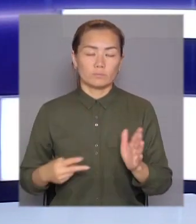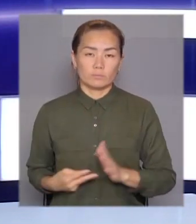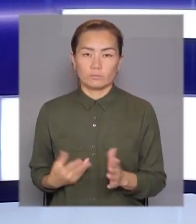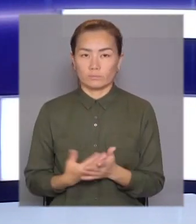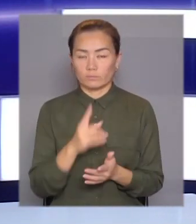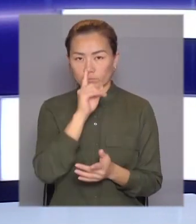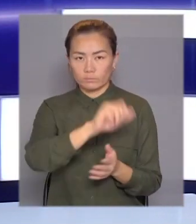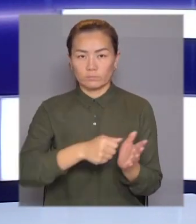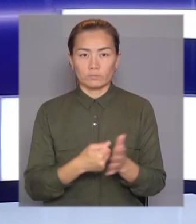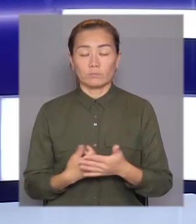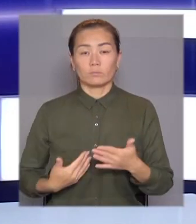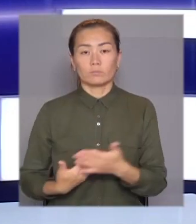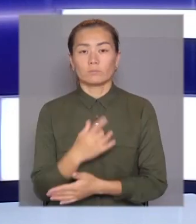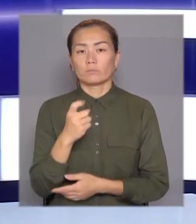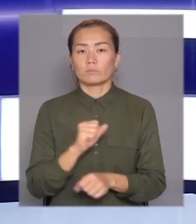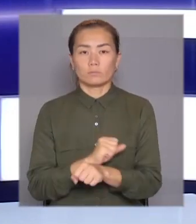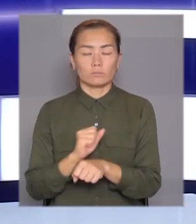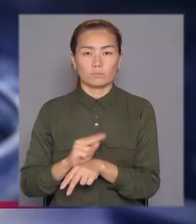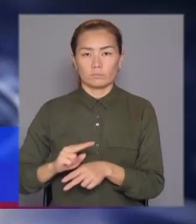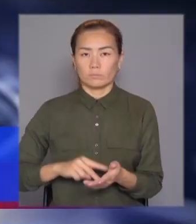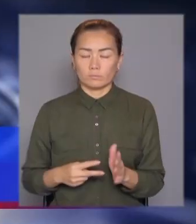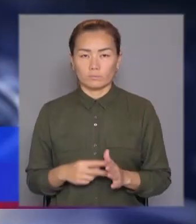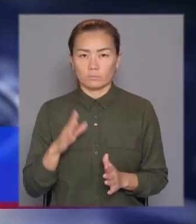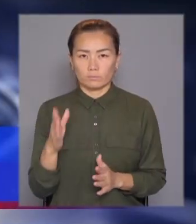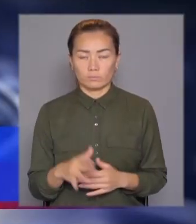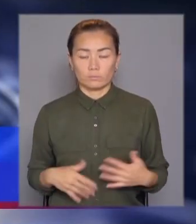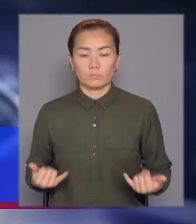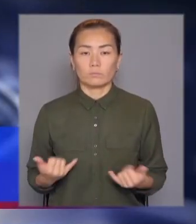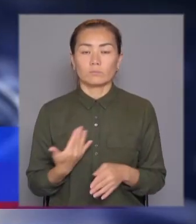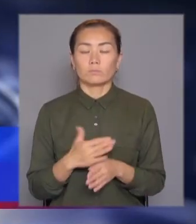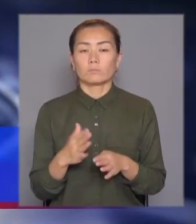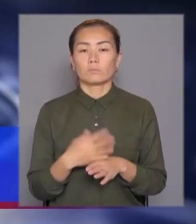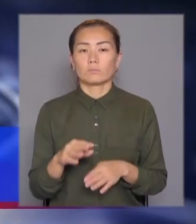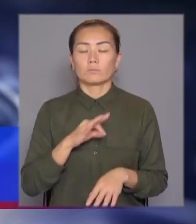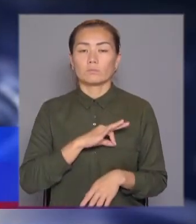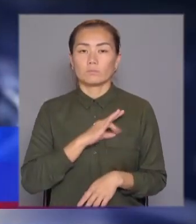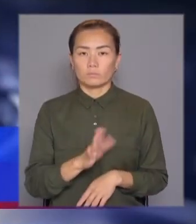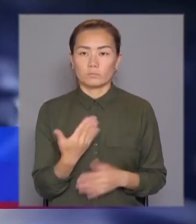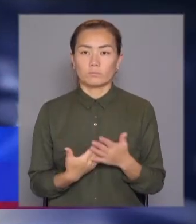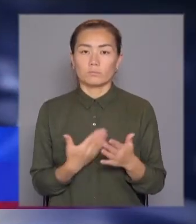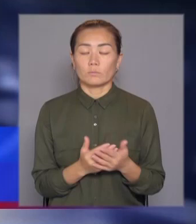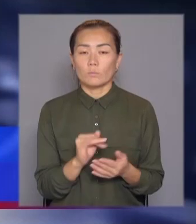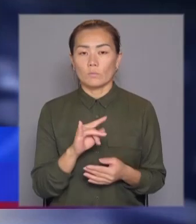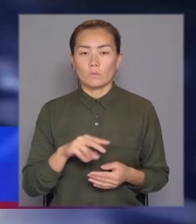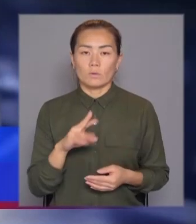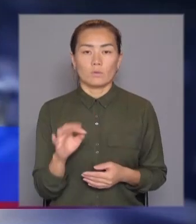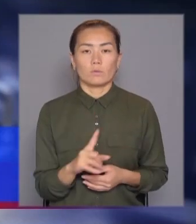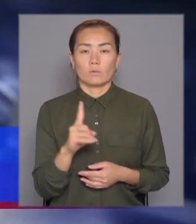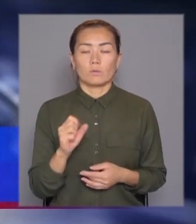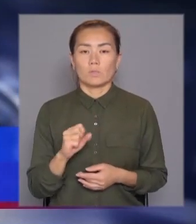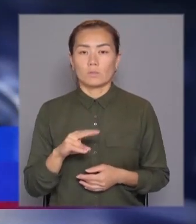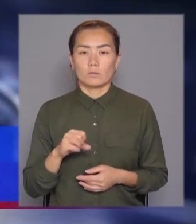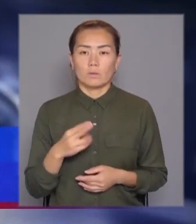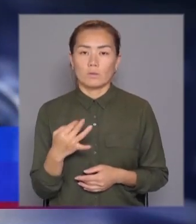бойынша жыл соңына дейін жаңа 100 аялдама орнату жоспарланған. Бүгінде кезек бойынша қолданысқа берілуде. Атап айтсақ, Жұлдыз ықшамауданы